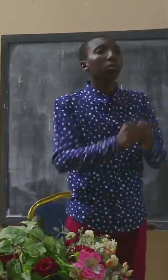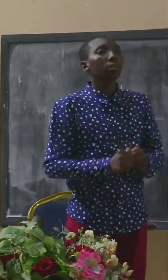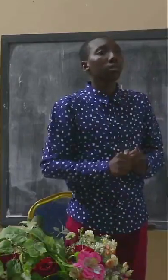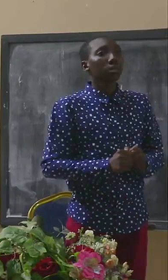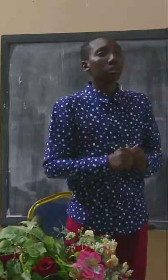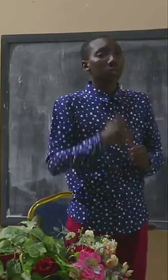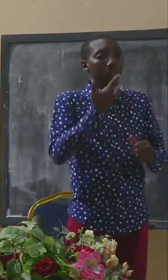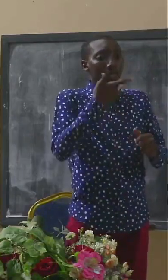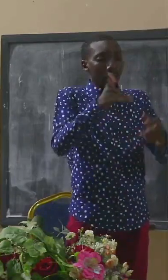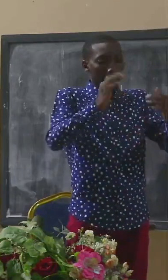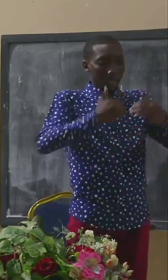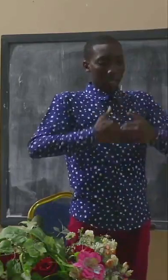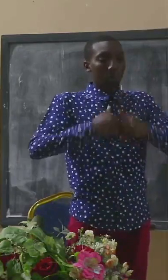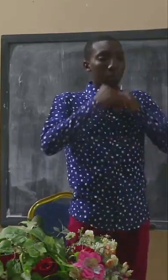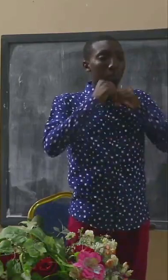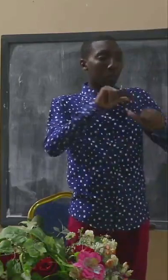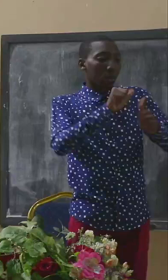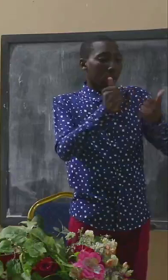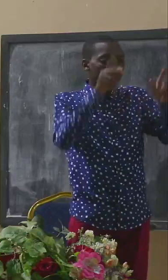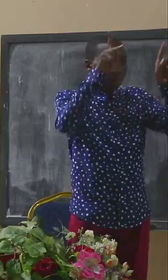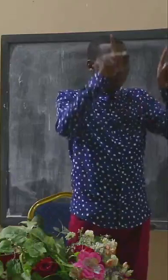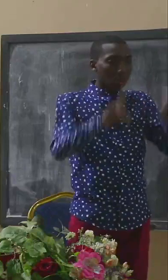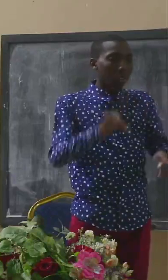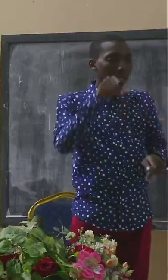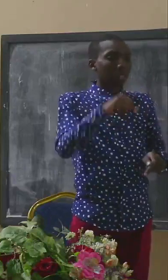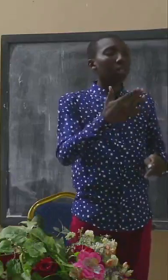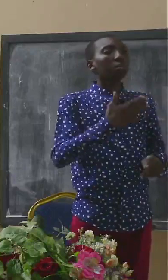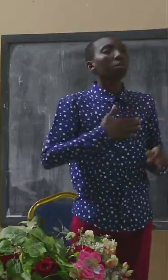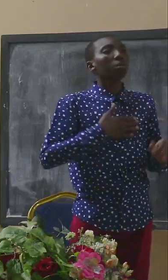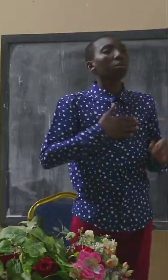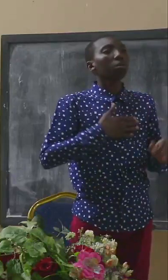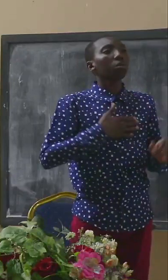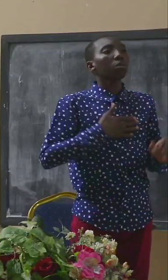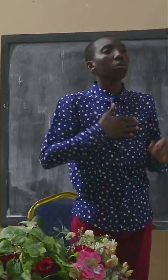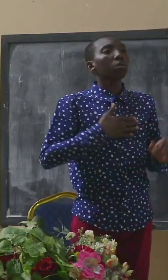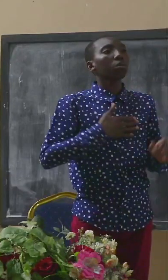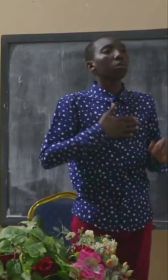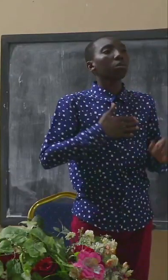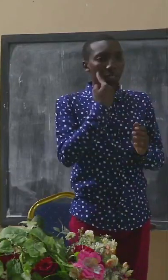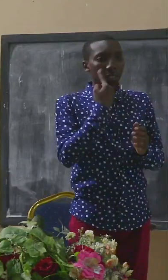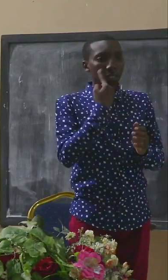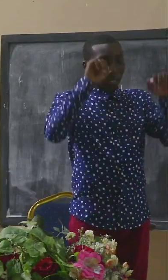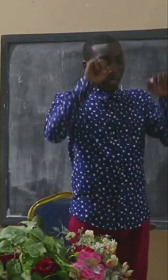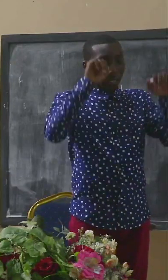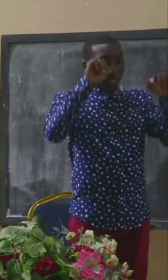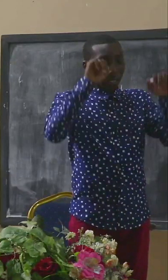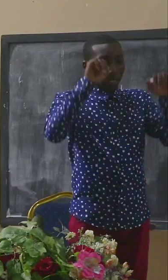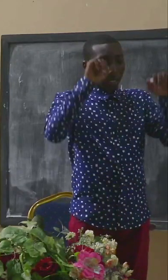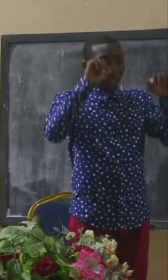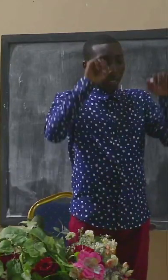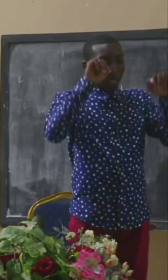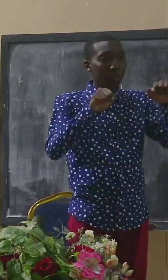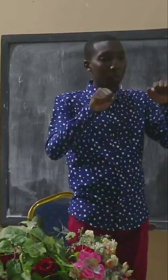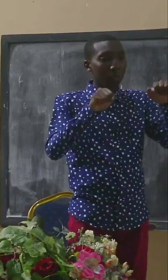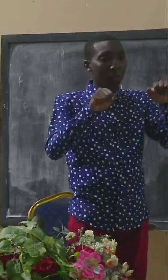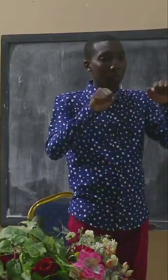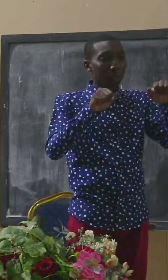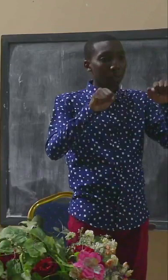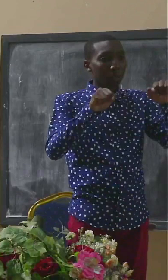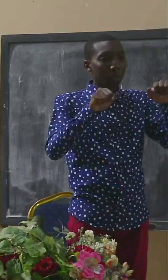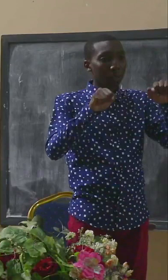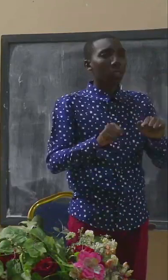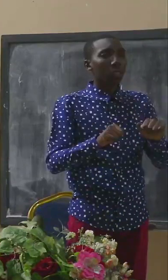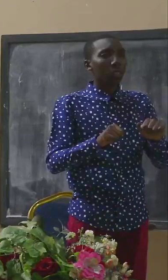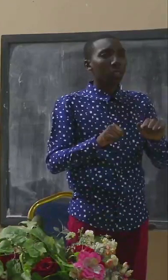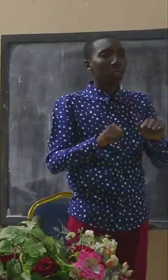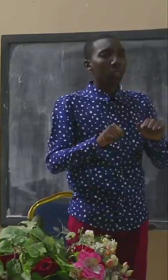Hakuna mwingine. Il n'y a point d'autre. Ambaye anaweza ku kuwa égal kwa Mungu wetu. Qui puisse